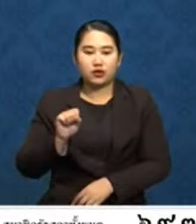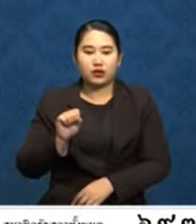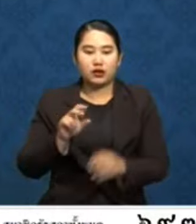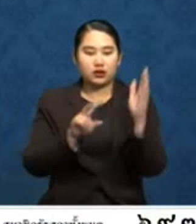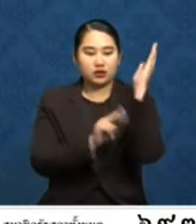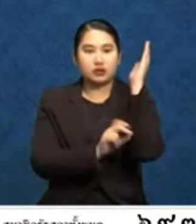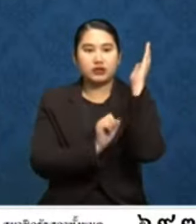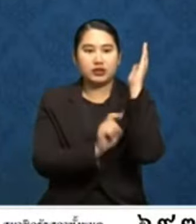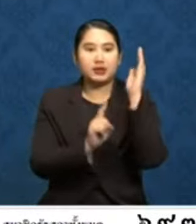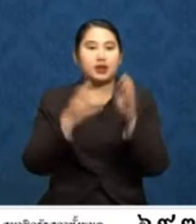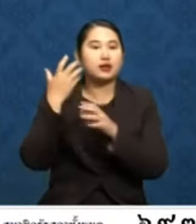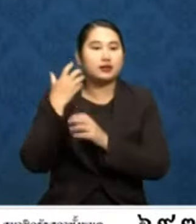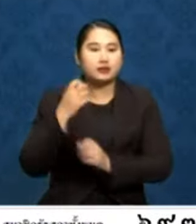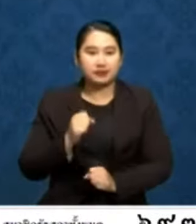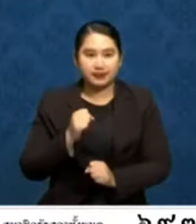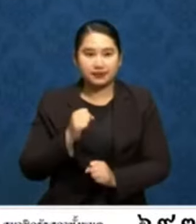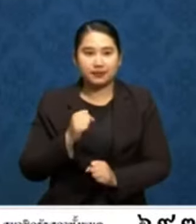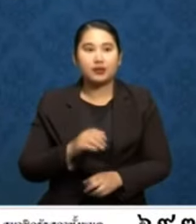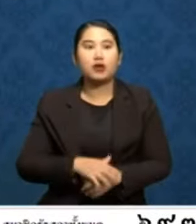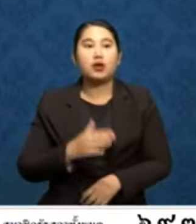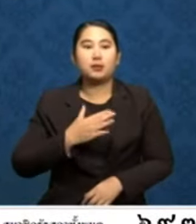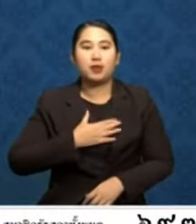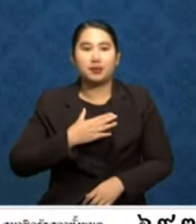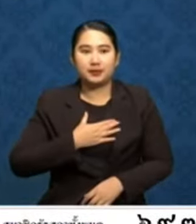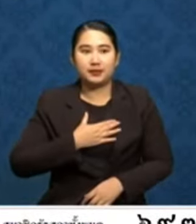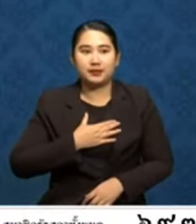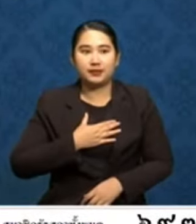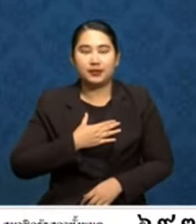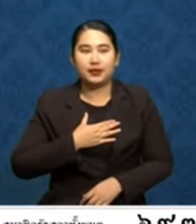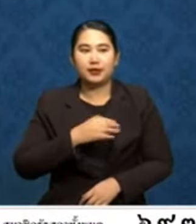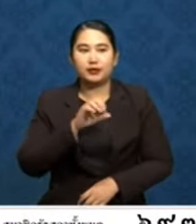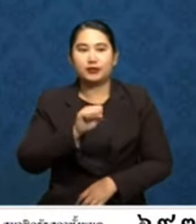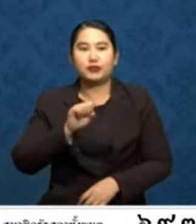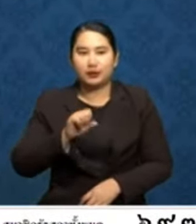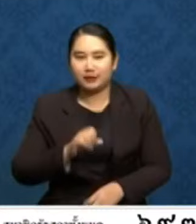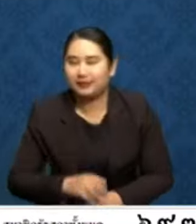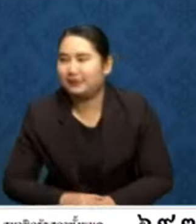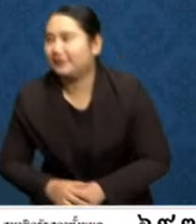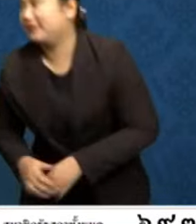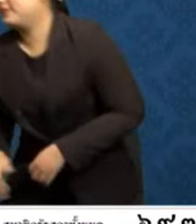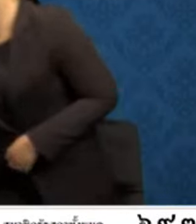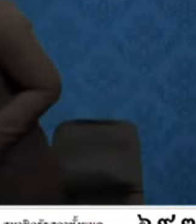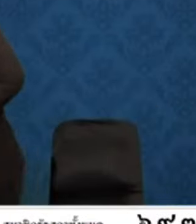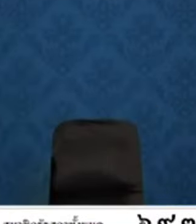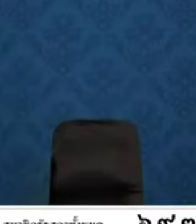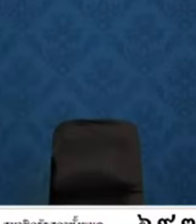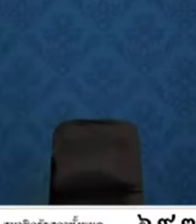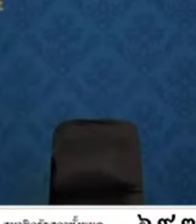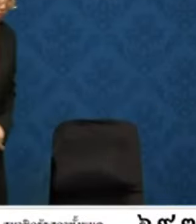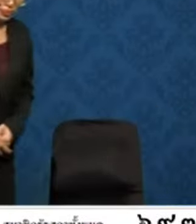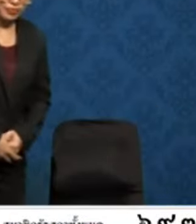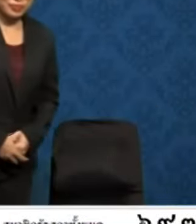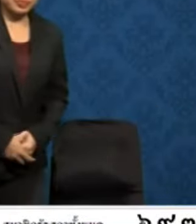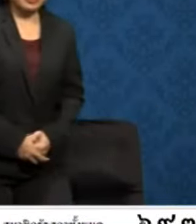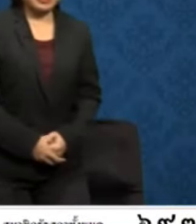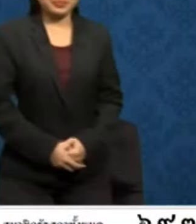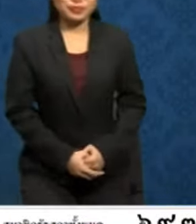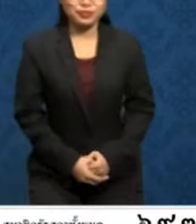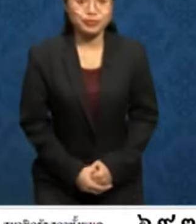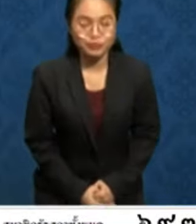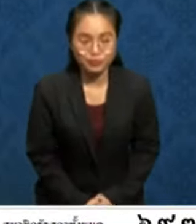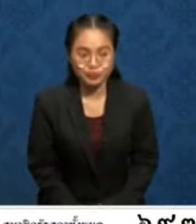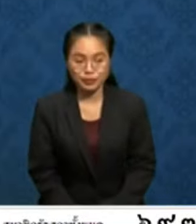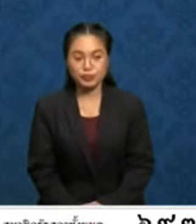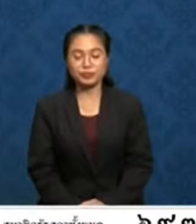พรรคประชาธิปัตย์ในฐานะสมาชิกรัฐสภาก่อนอื่นผมต้องขอแสดงคววามยิน